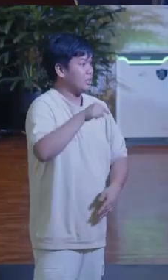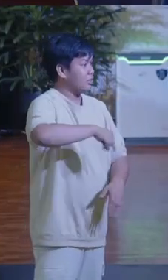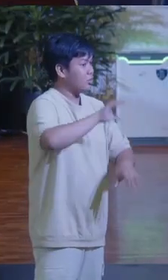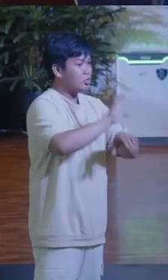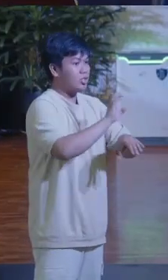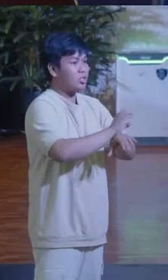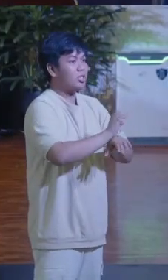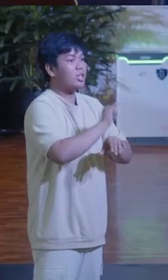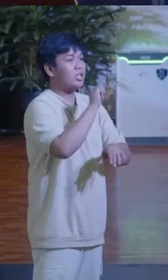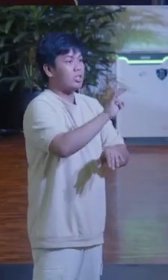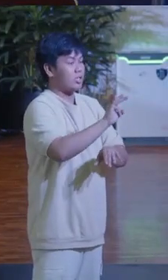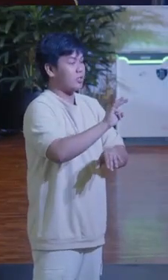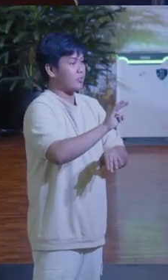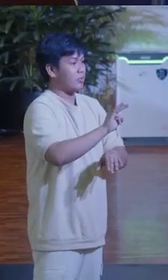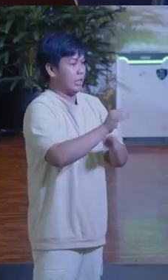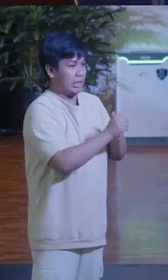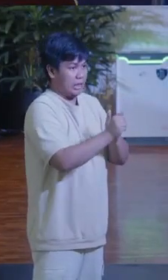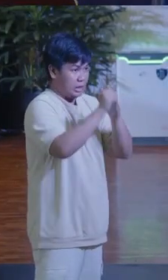leader. No?